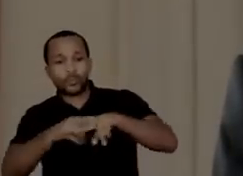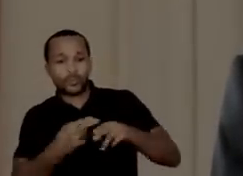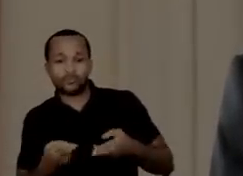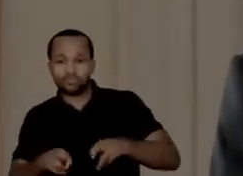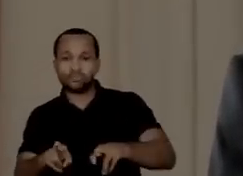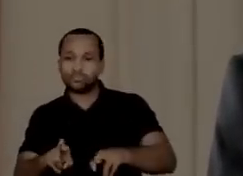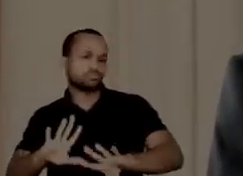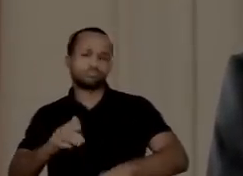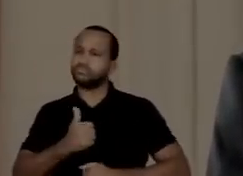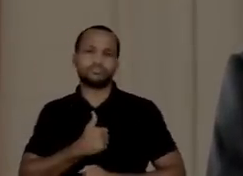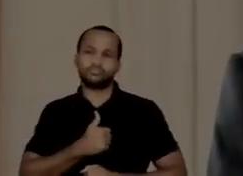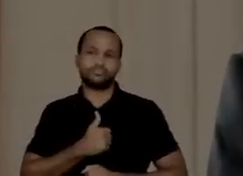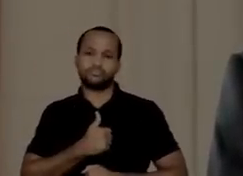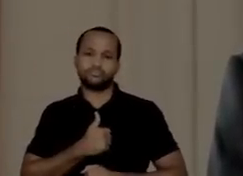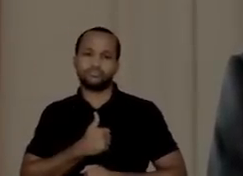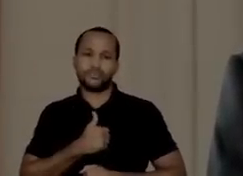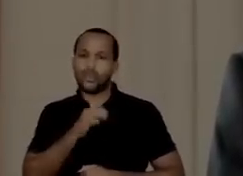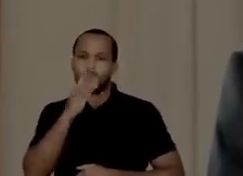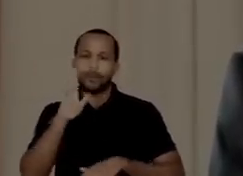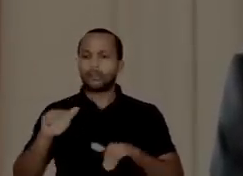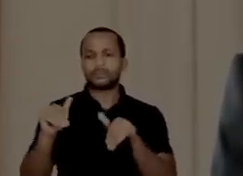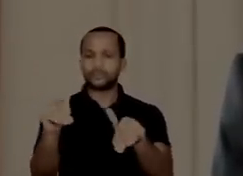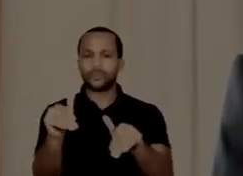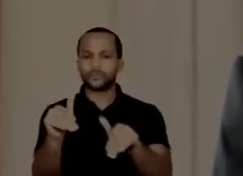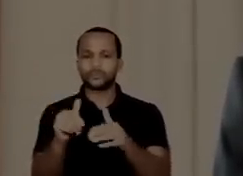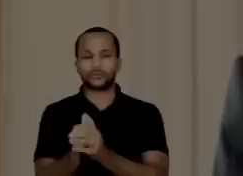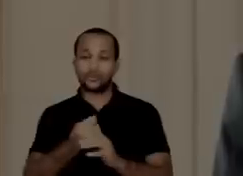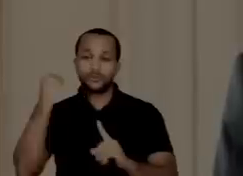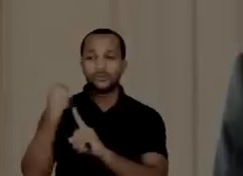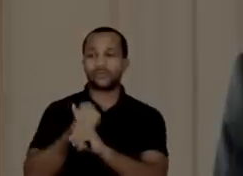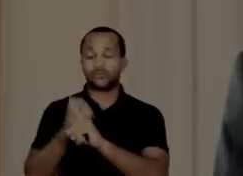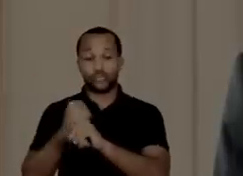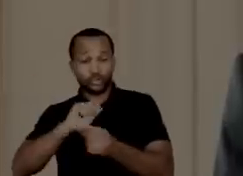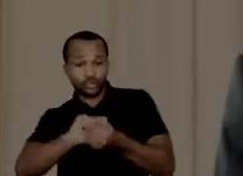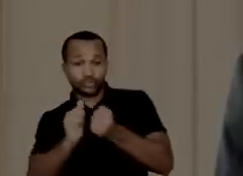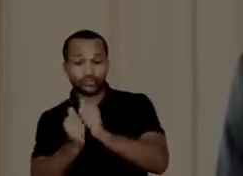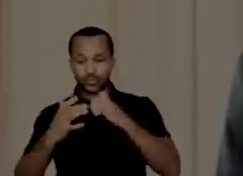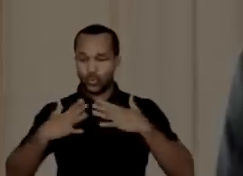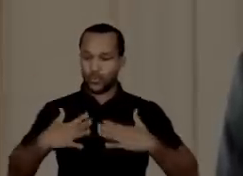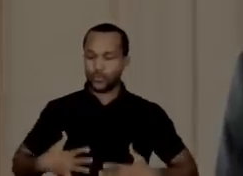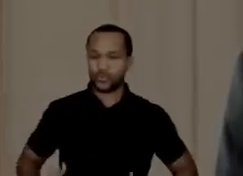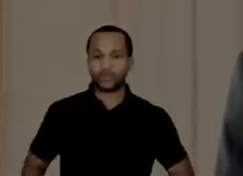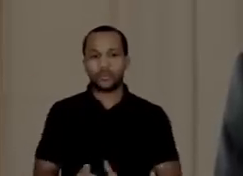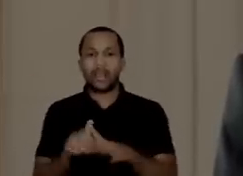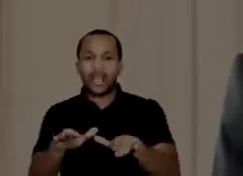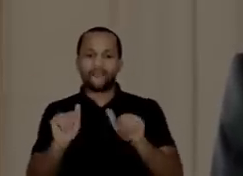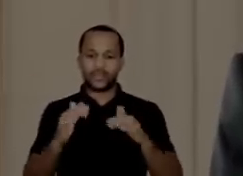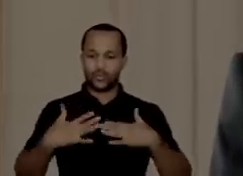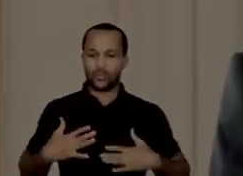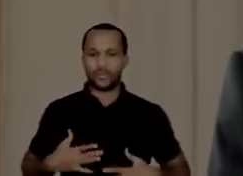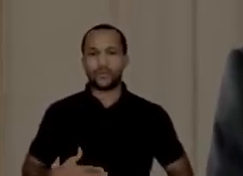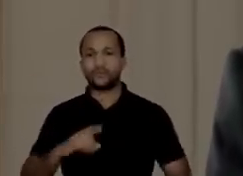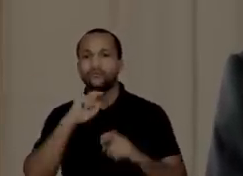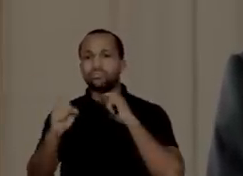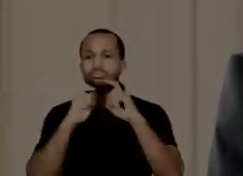sur les routes en 2014. C'est inacceptable. Nous ne pouvons tolérer sans réagir les drames trop nombreux qui surviennent sur